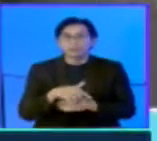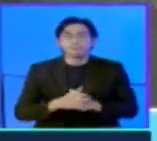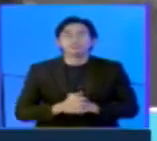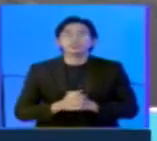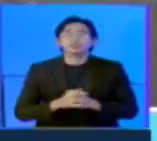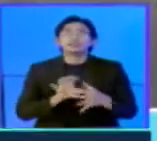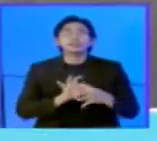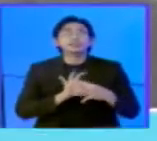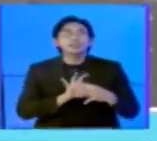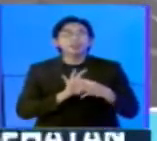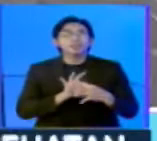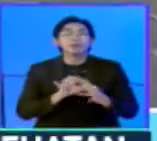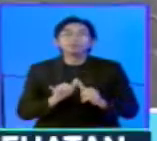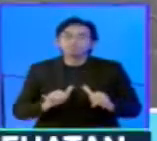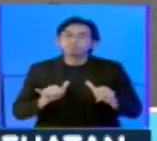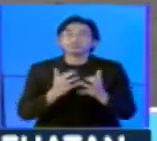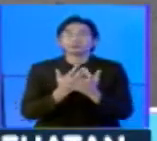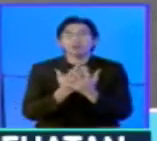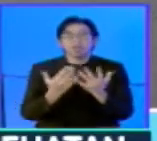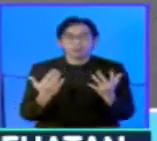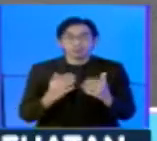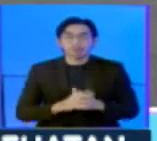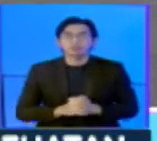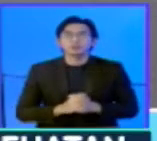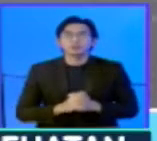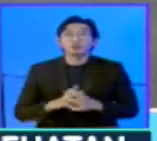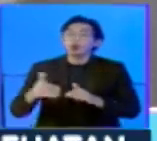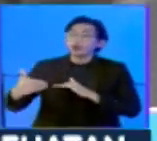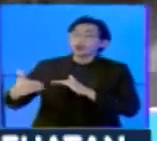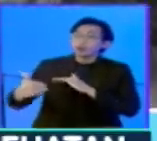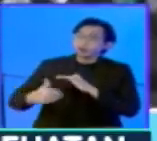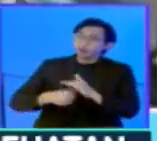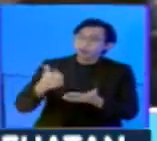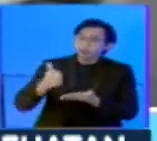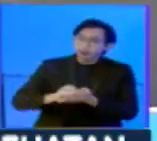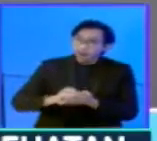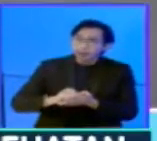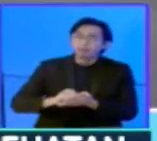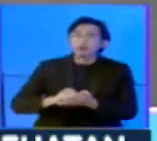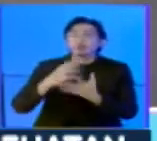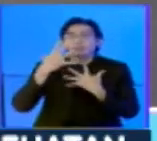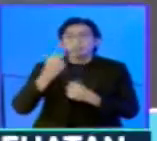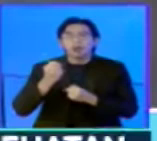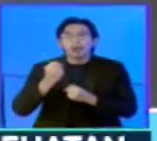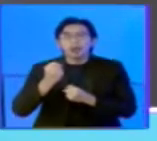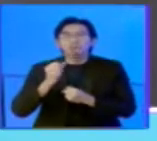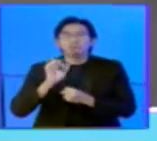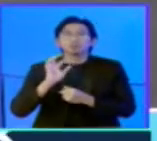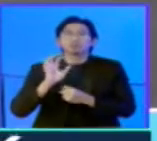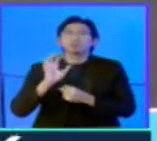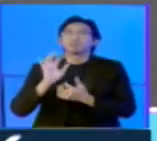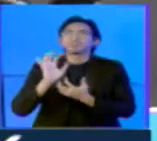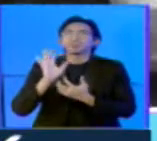bersama-sama, masyarakat yang merantau di luar Tegal, tolong pengertiannya untuk tahun ini tidak usah mudik dulu agar warga